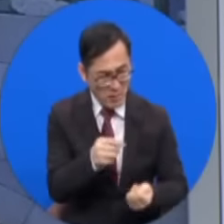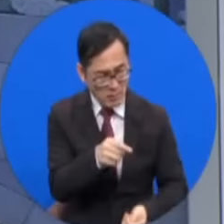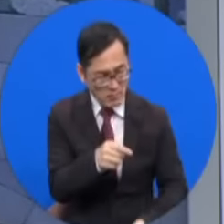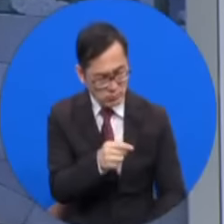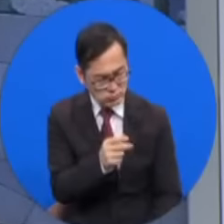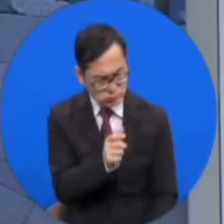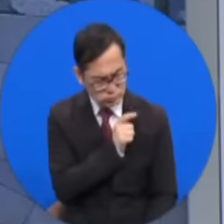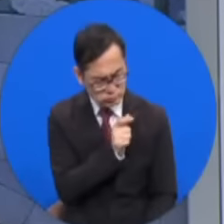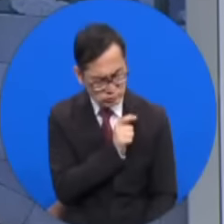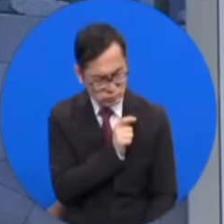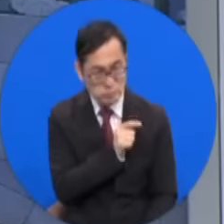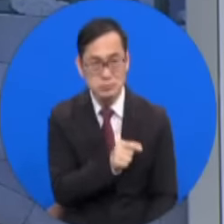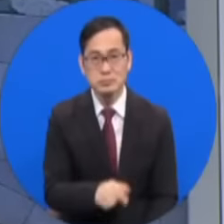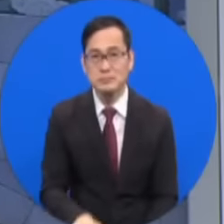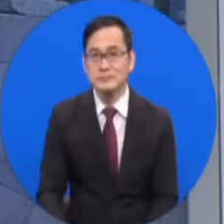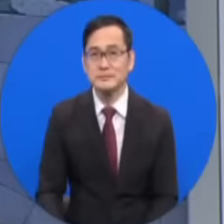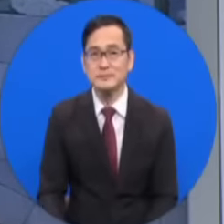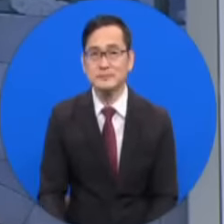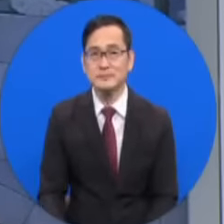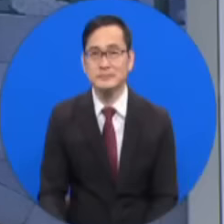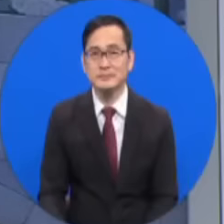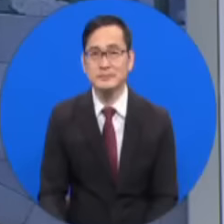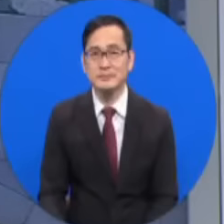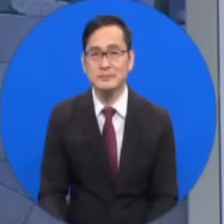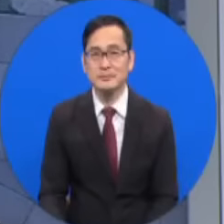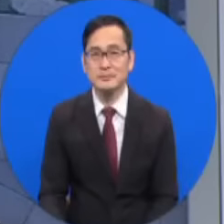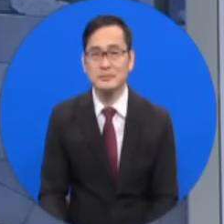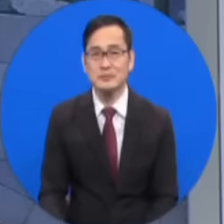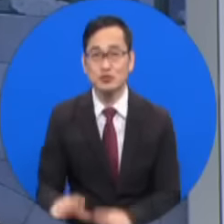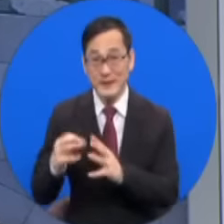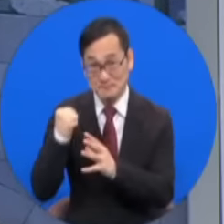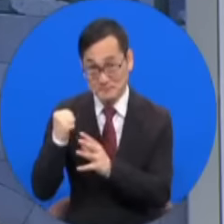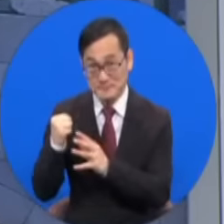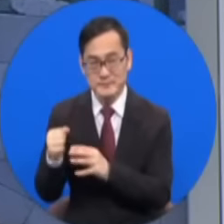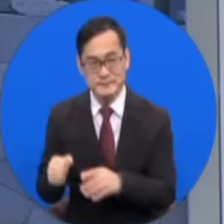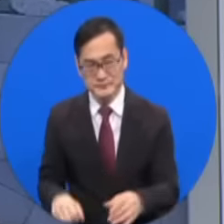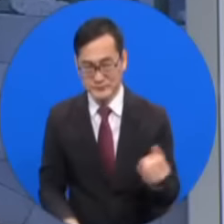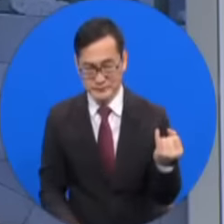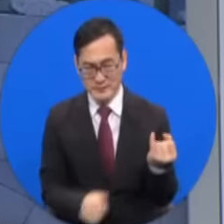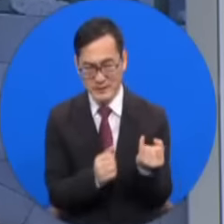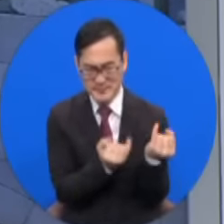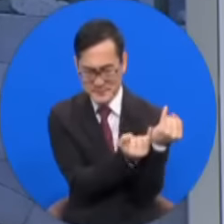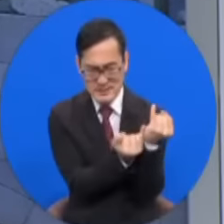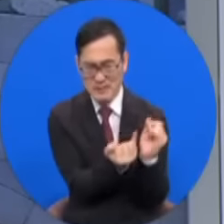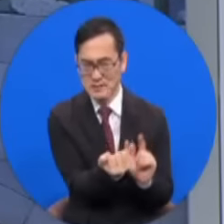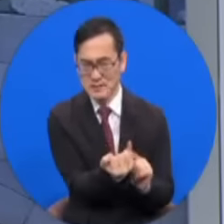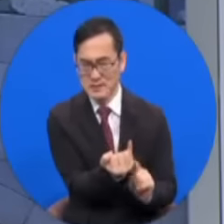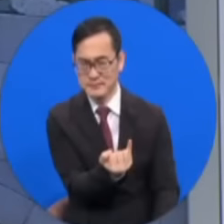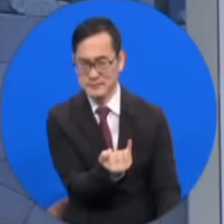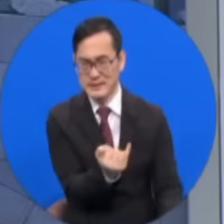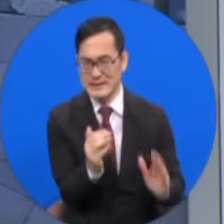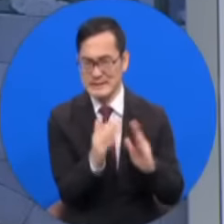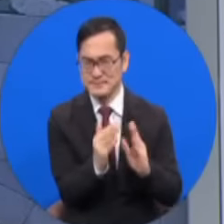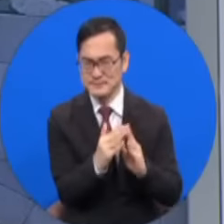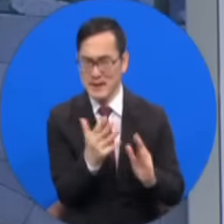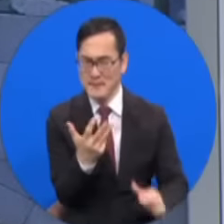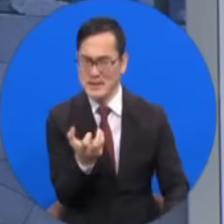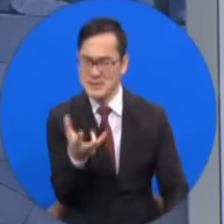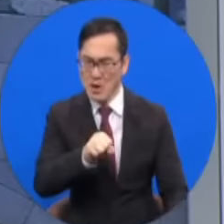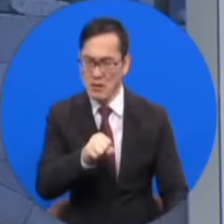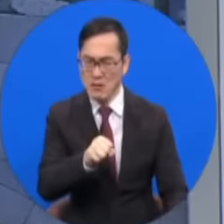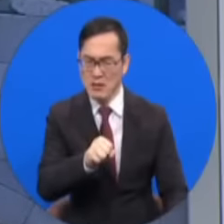제기됐습니다 여당의 박수영 의원이 어 김혜경 씨 비서 역할을 했던 배모 씨가 부동산을 80억 7를